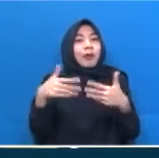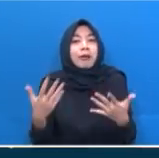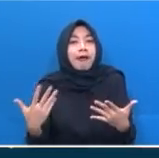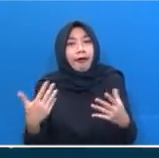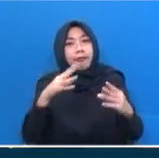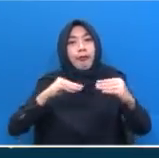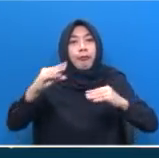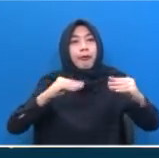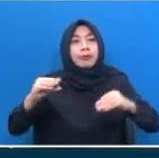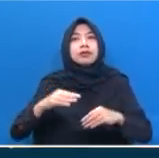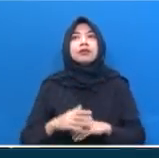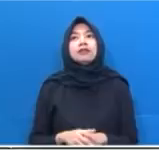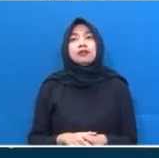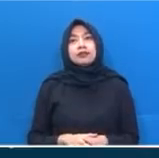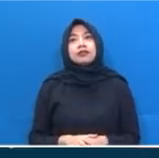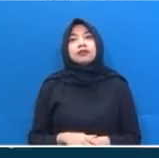Hai pilu